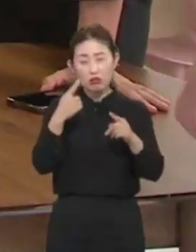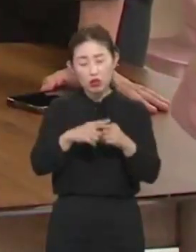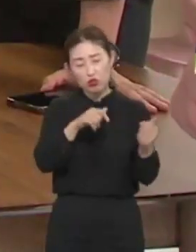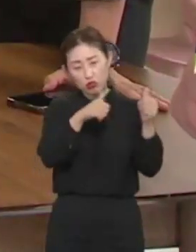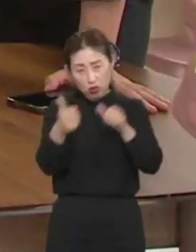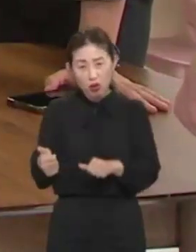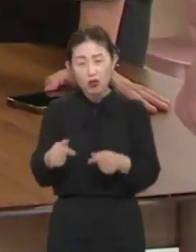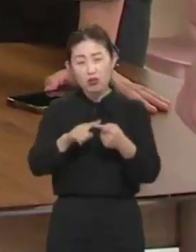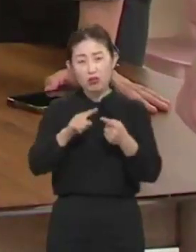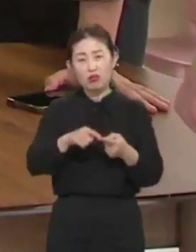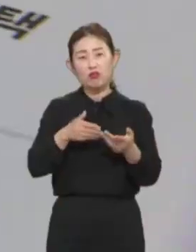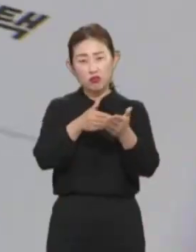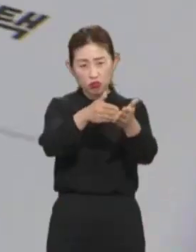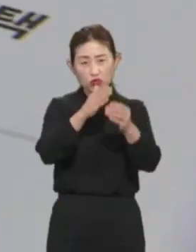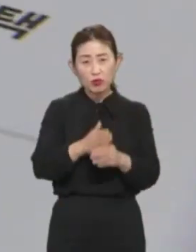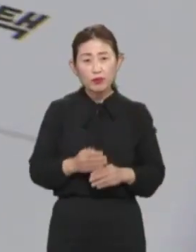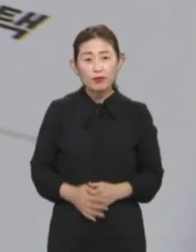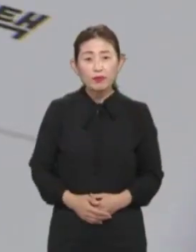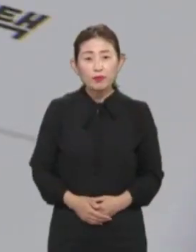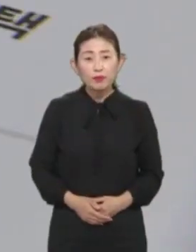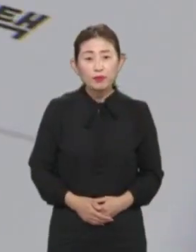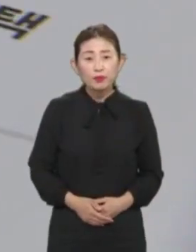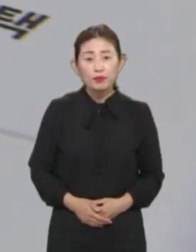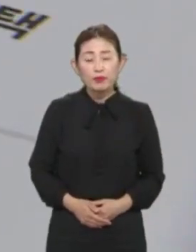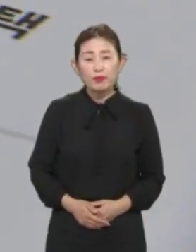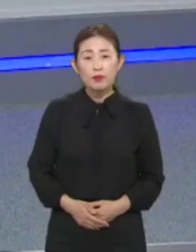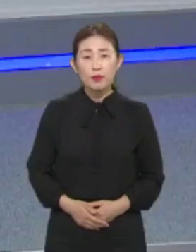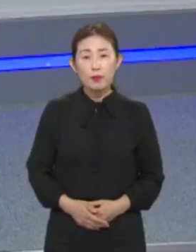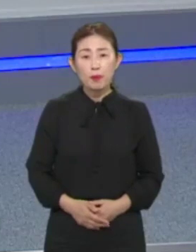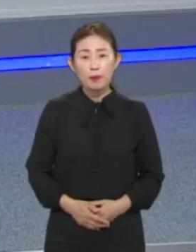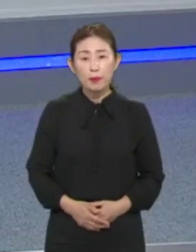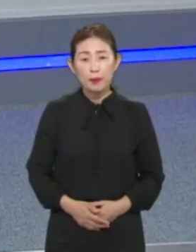한다고 촉구했습니다. TJB 김철진입니다.